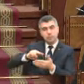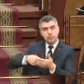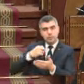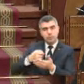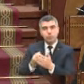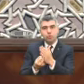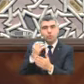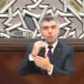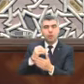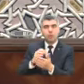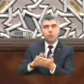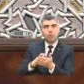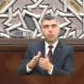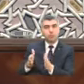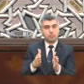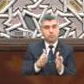الجبهة. شكرا.